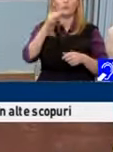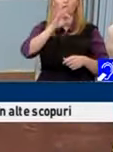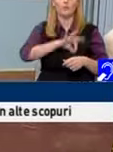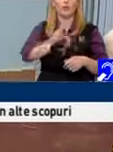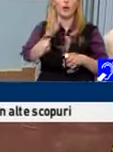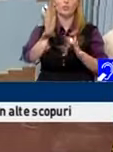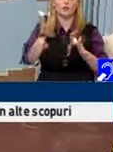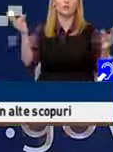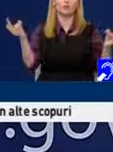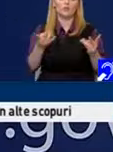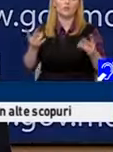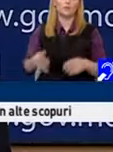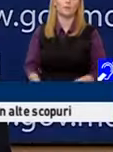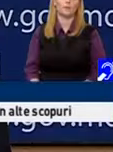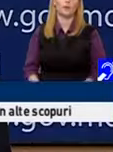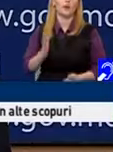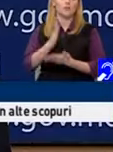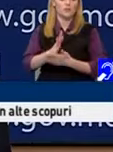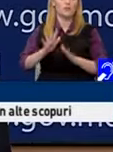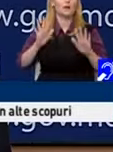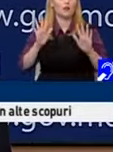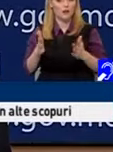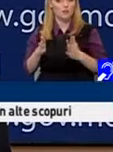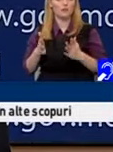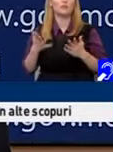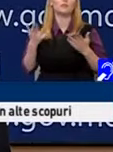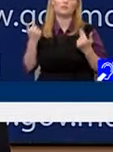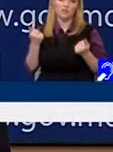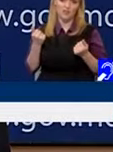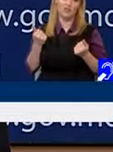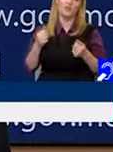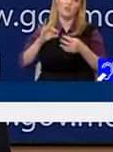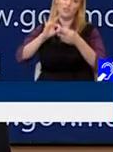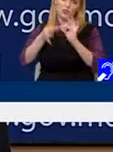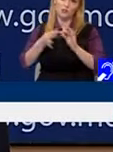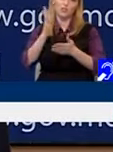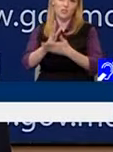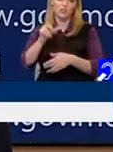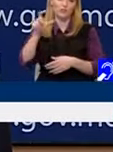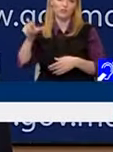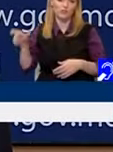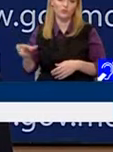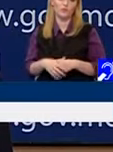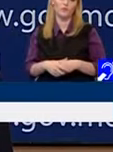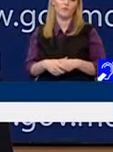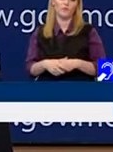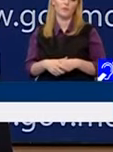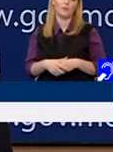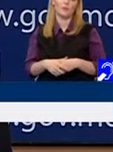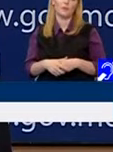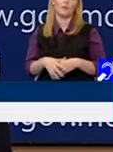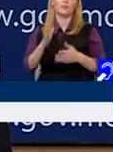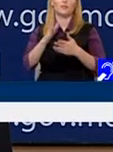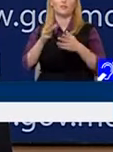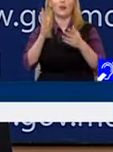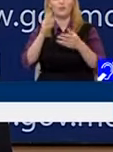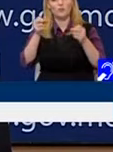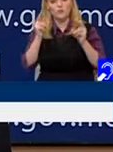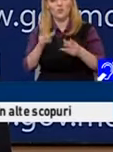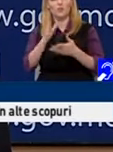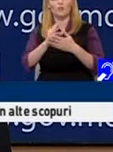cum trebuie. Însă în unele cazuri avem și beneficiari mult mai complicați. Deci beneficiari în special care au